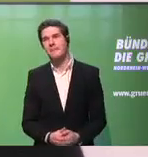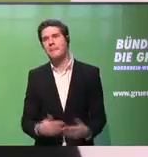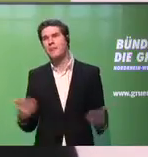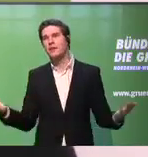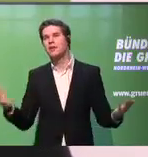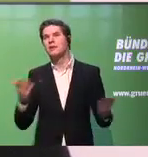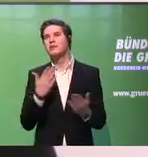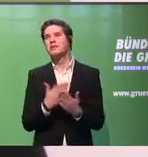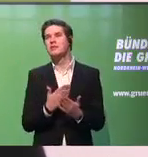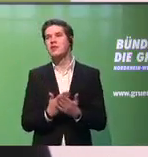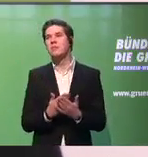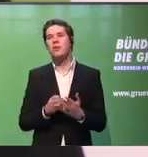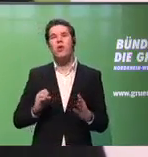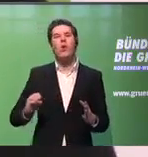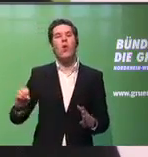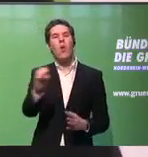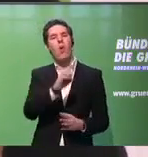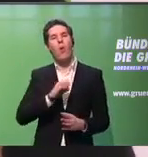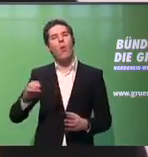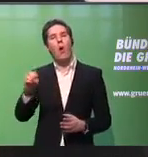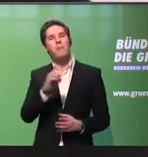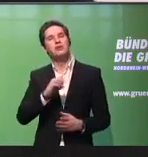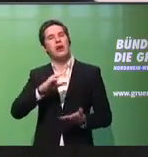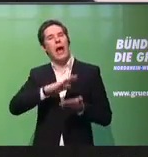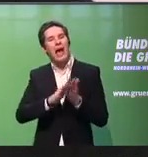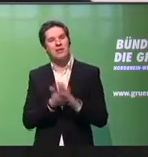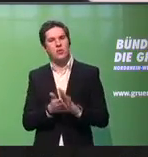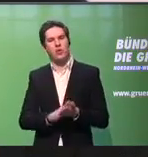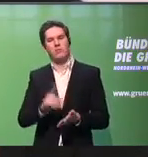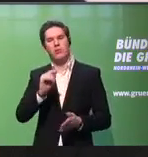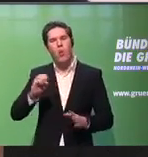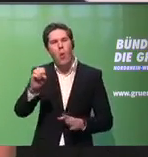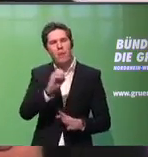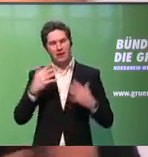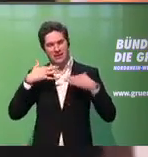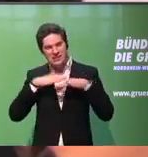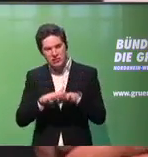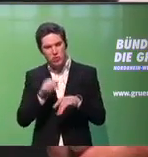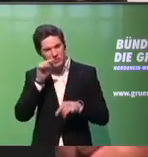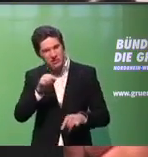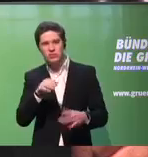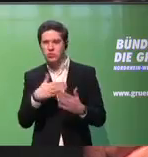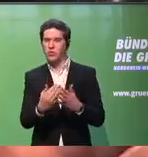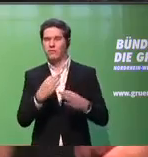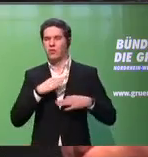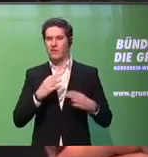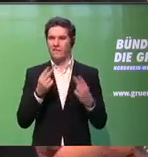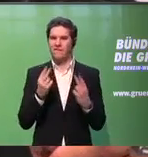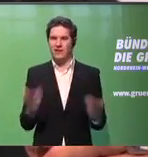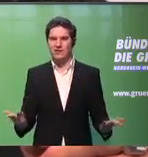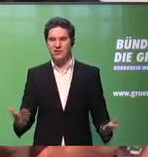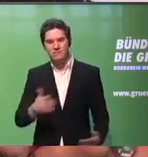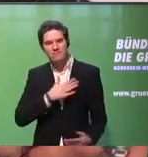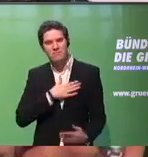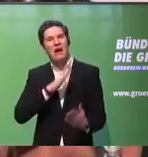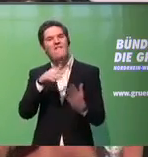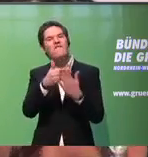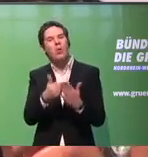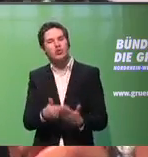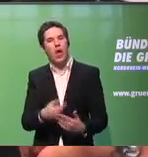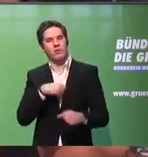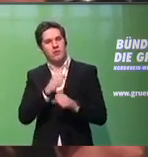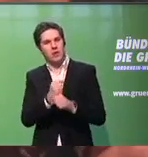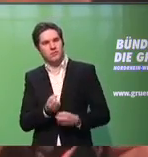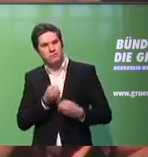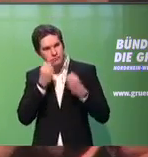europäischen Einigungsprozesses, der europäischen Integration wichtig, um unsere eigene politische Agenda und unsere Vorschläge vorbringen zu können und